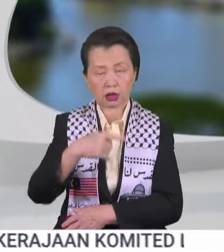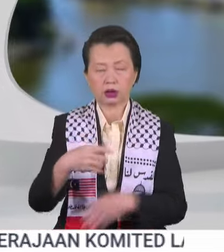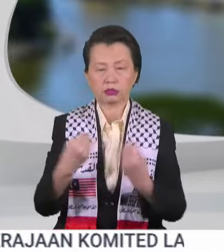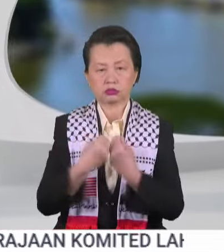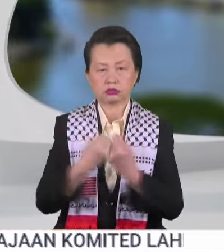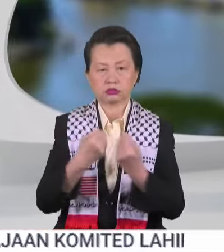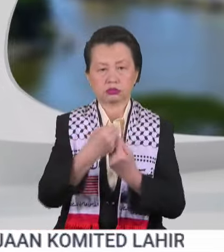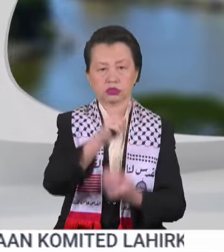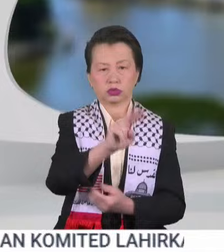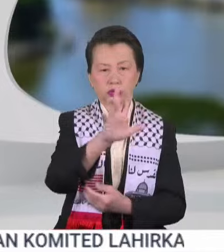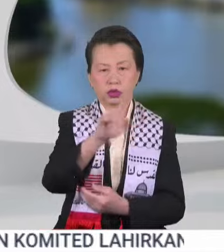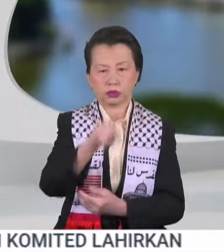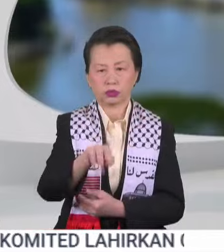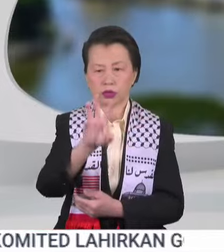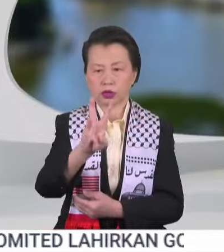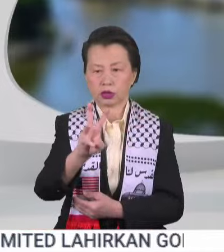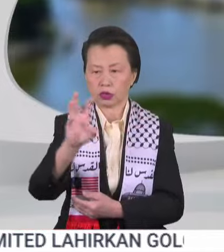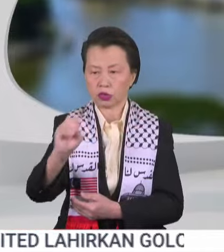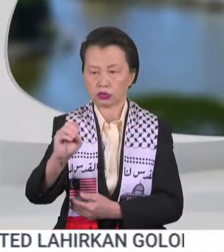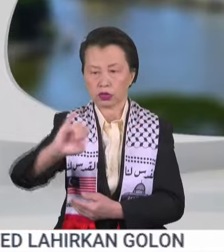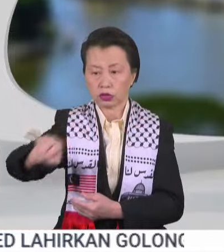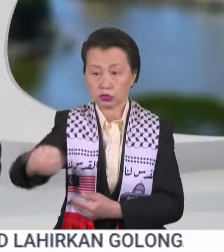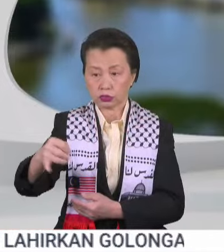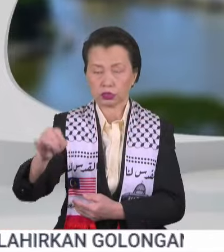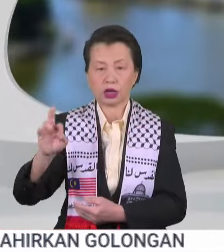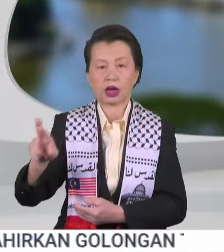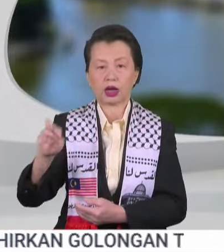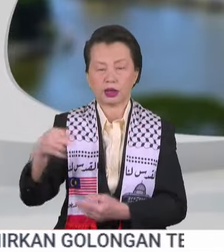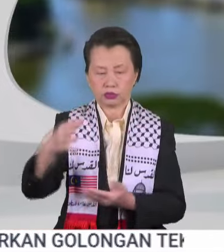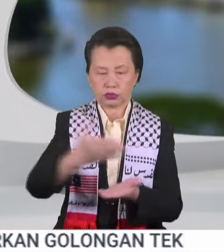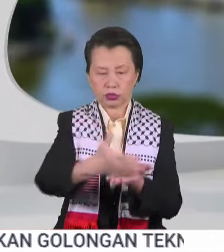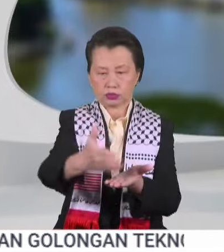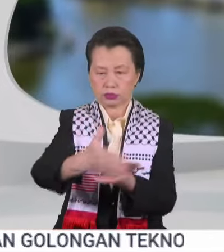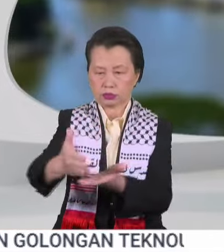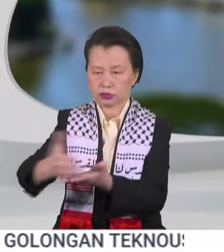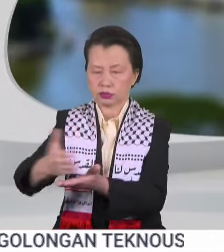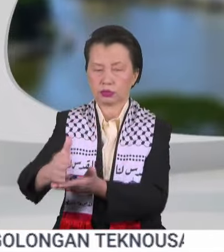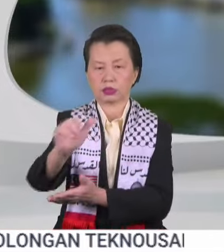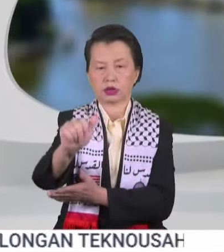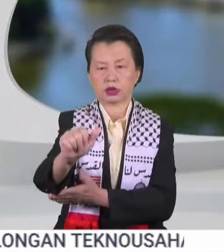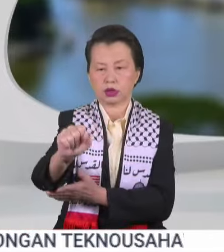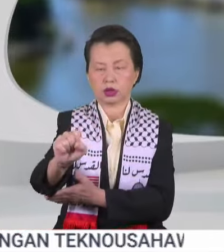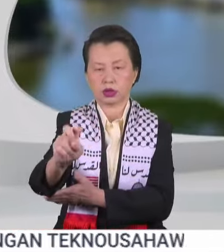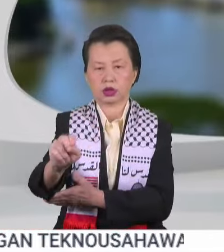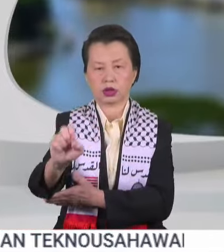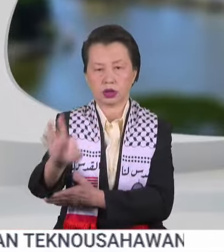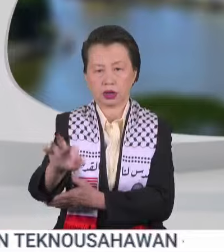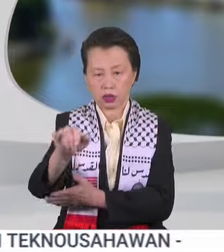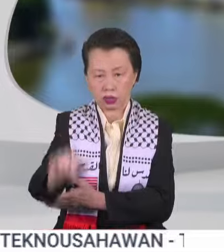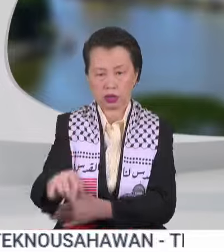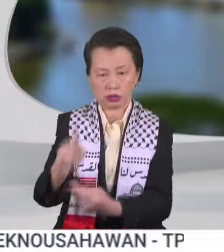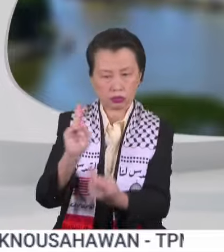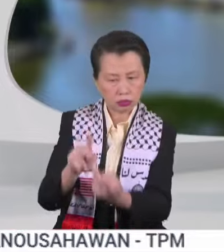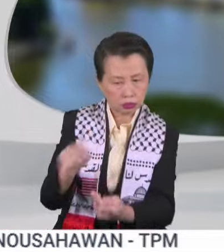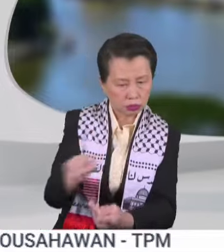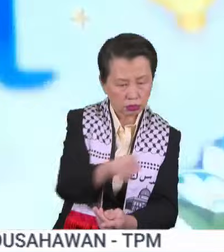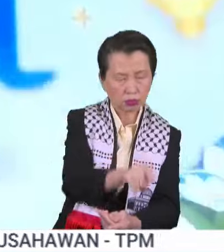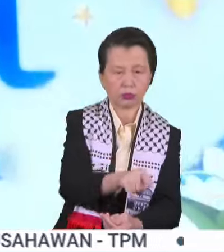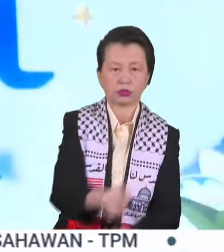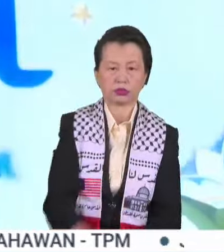sejumlah RM25.60 juta telah diagihkan kepada asnaf-asnaf yang layak.